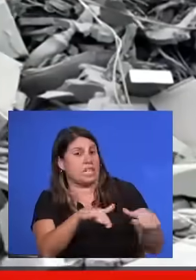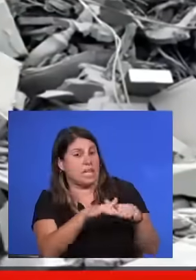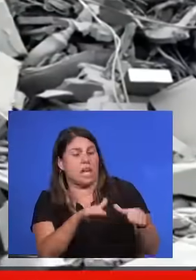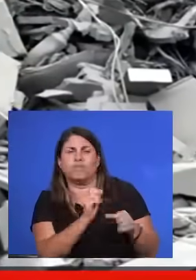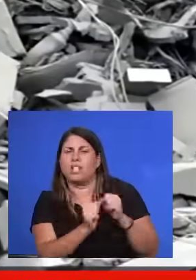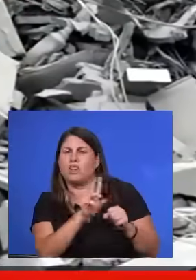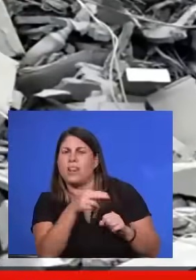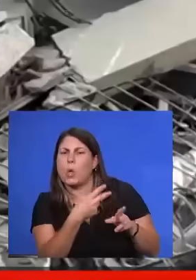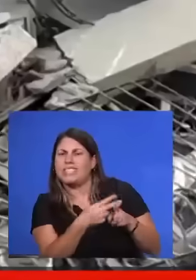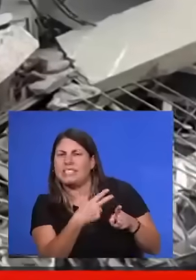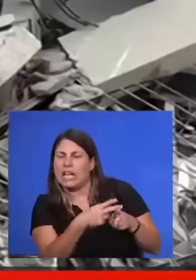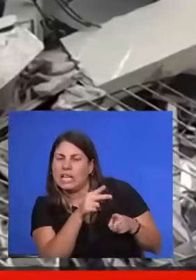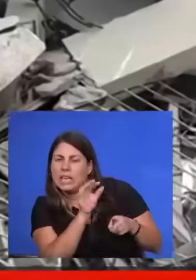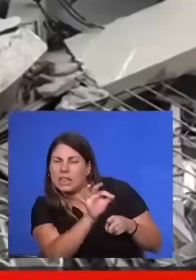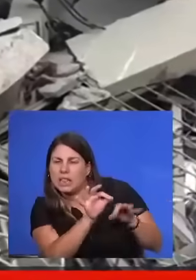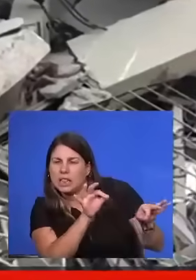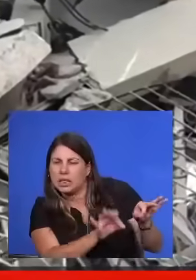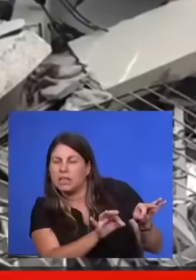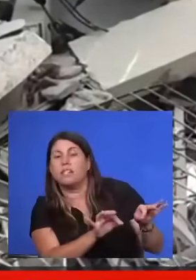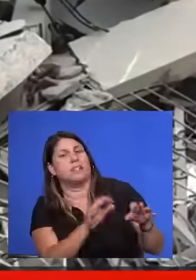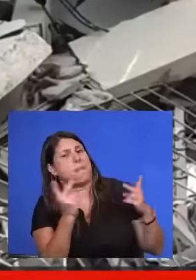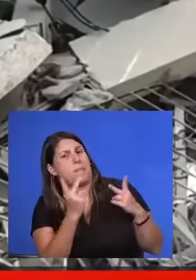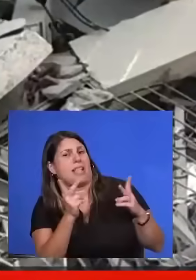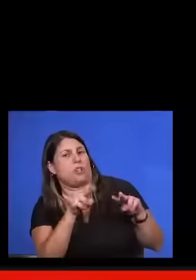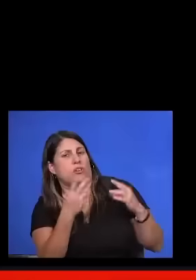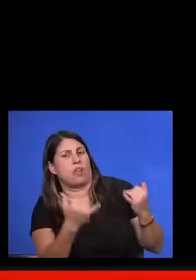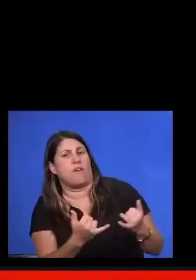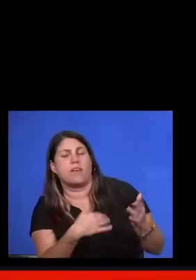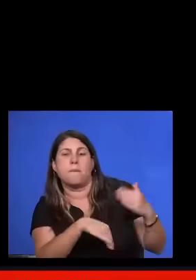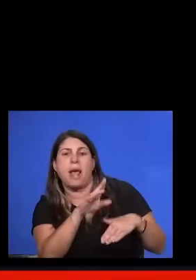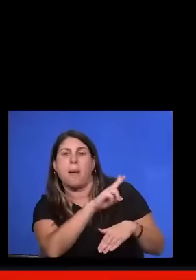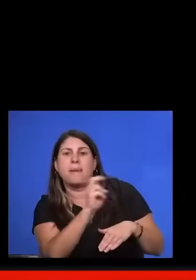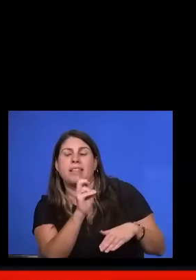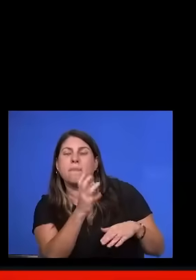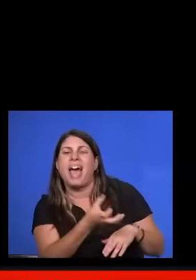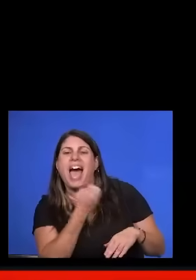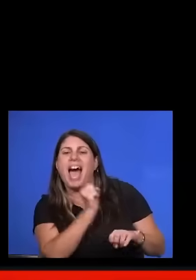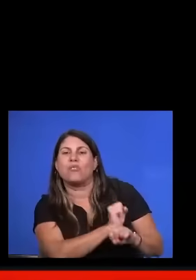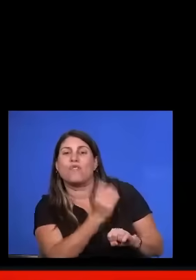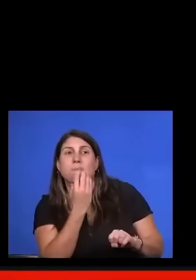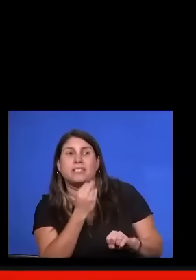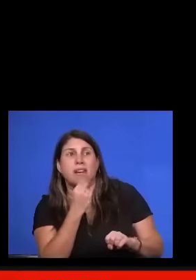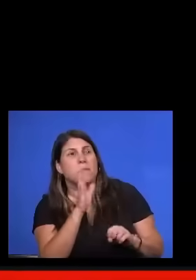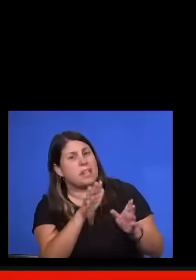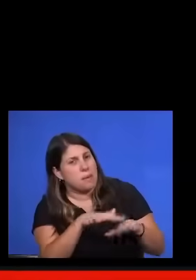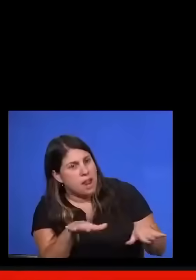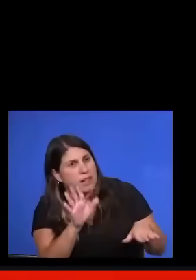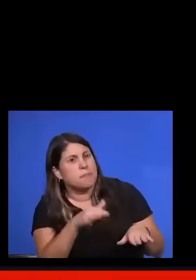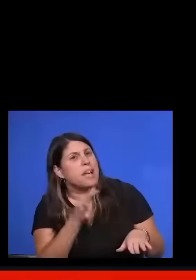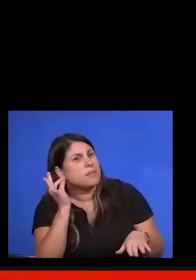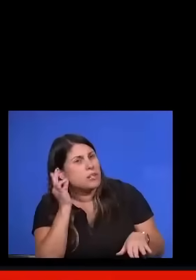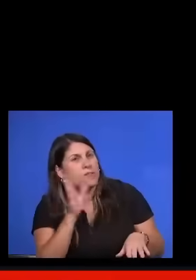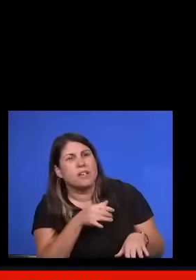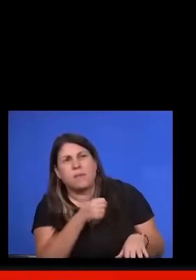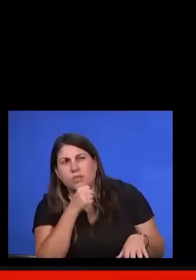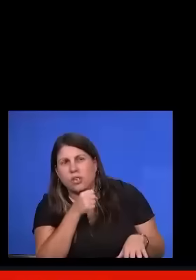ונקודתי, בטח כשיש שם כרגע יותר מ-200 חטופים ישראלים, בהם ילדים, נשים וקשישים. בעניין הזה